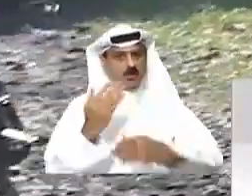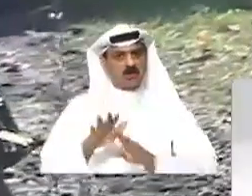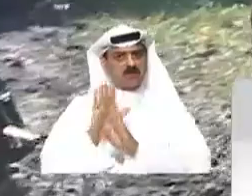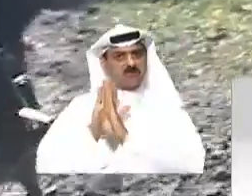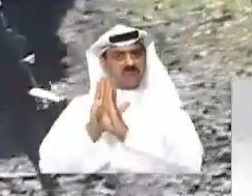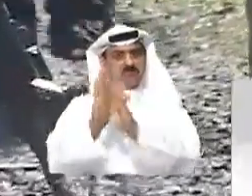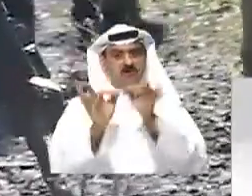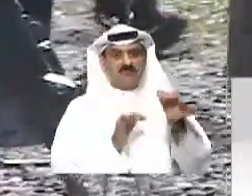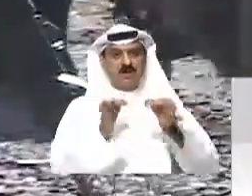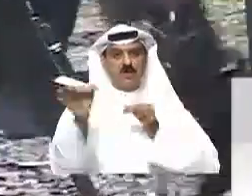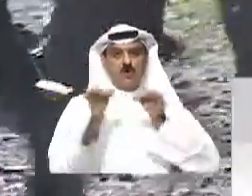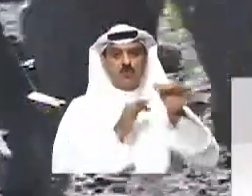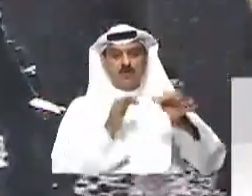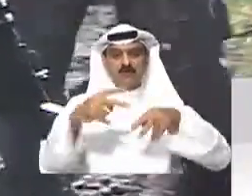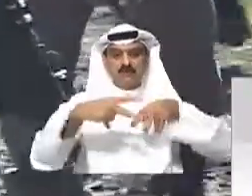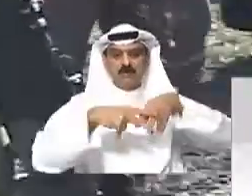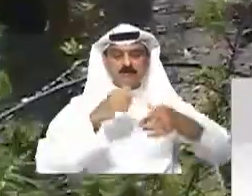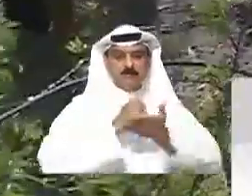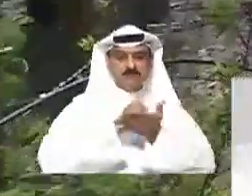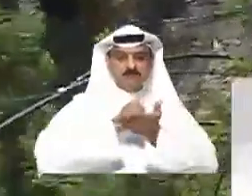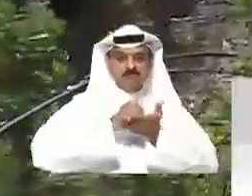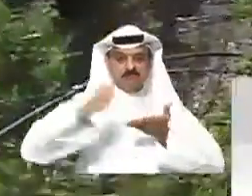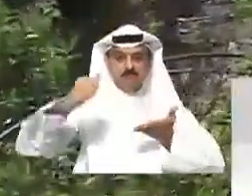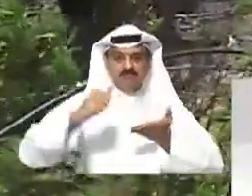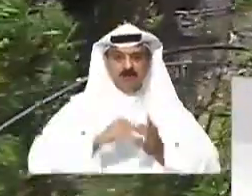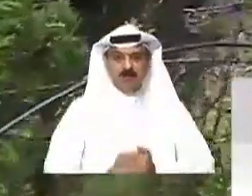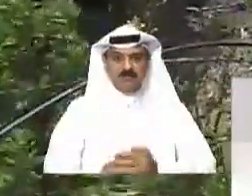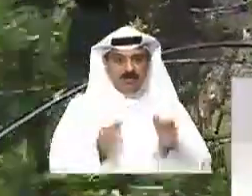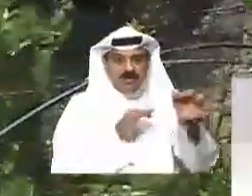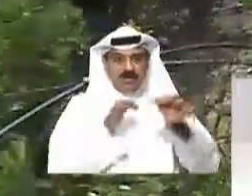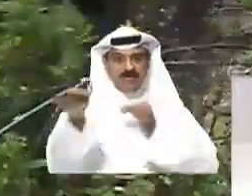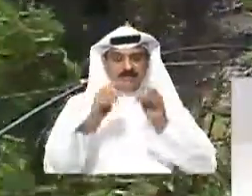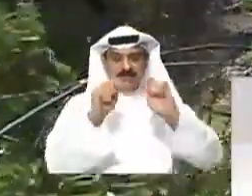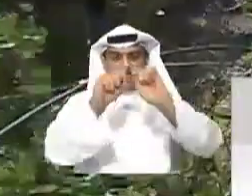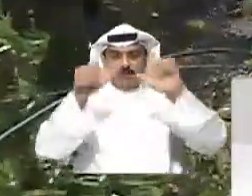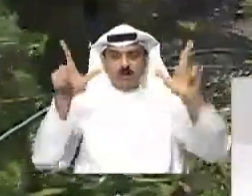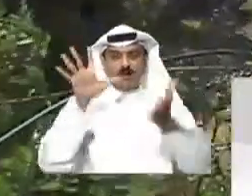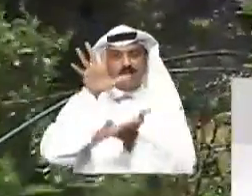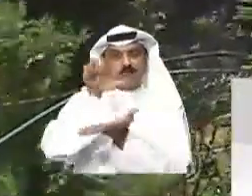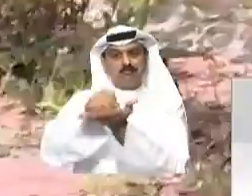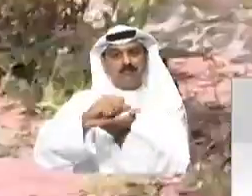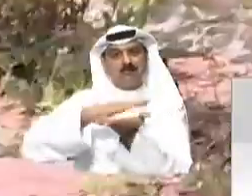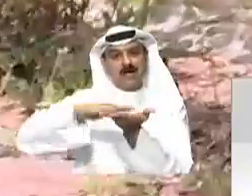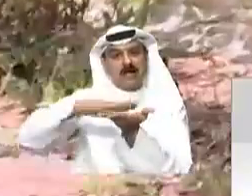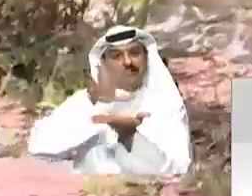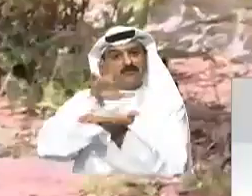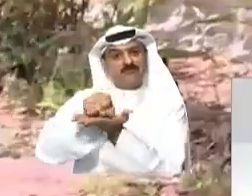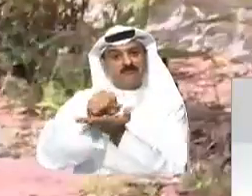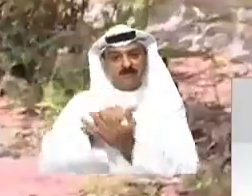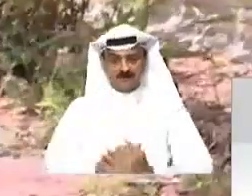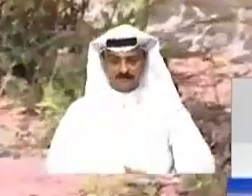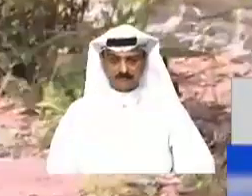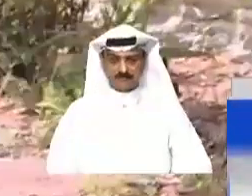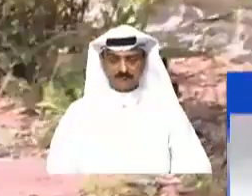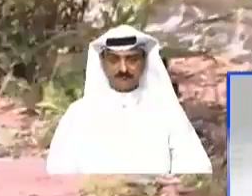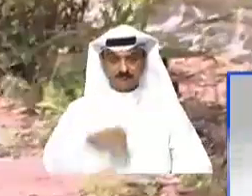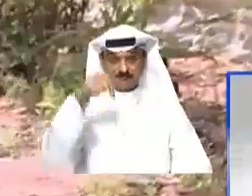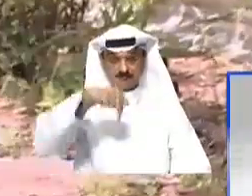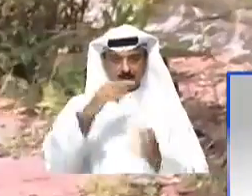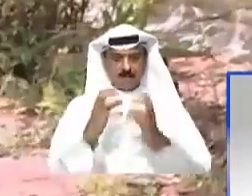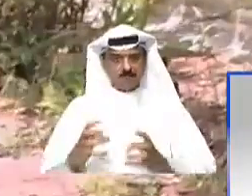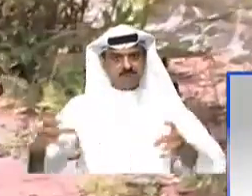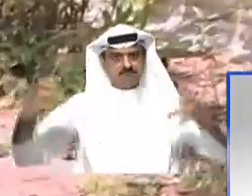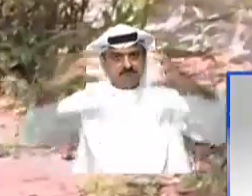مخططات الاحتلال وسياسة الاستيلاء على الأراضي والاستيطان المتغول. هذا تصعيد دليل على أن